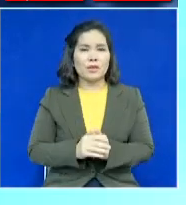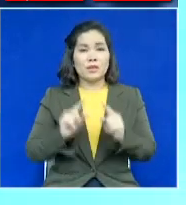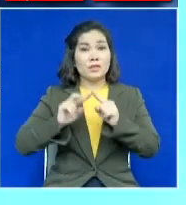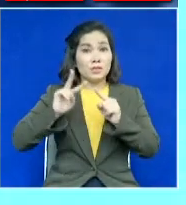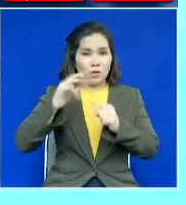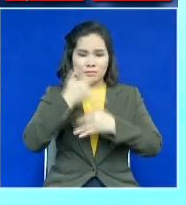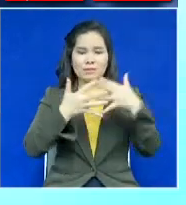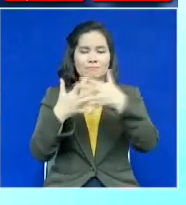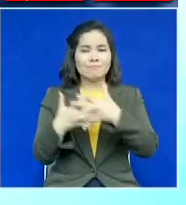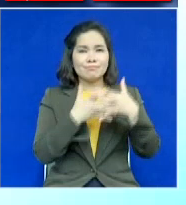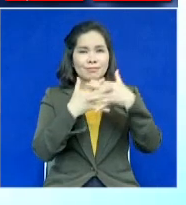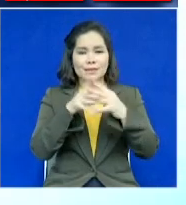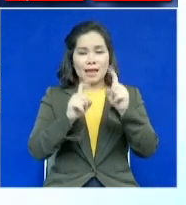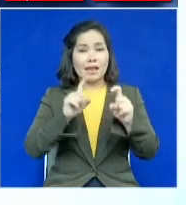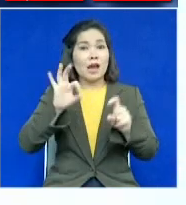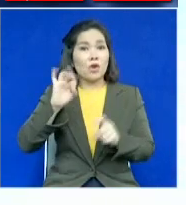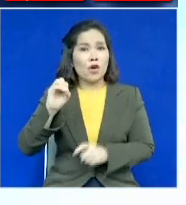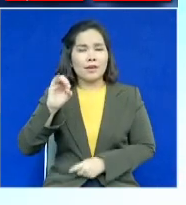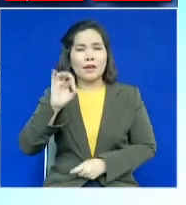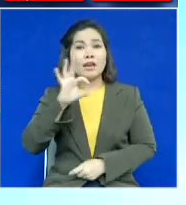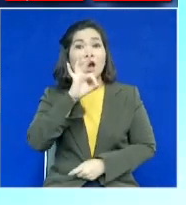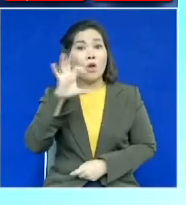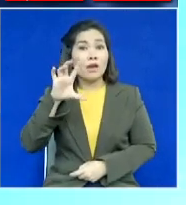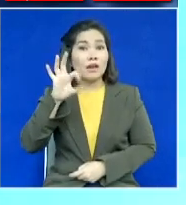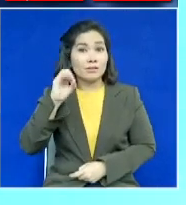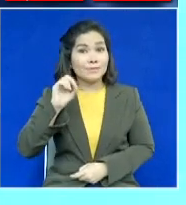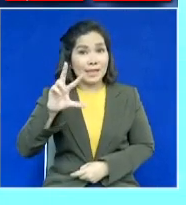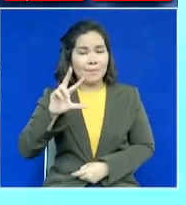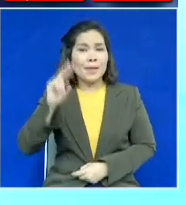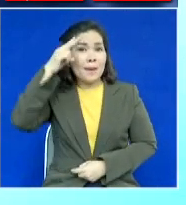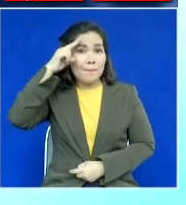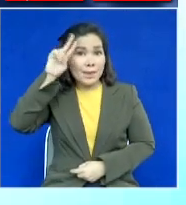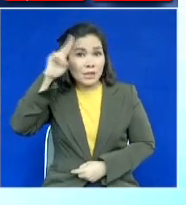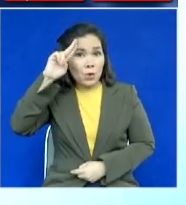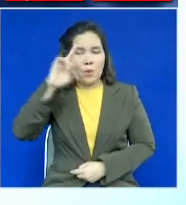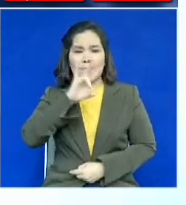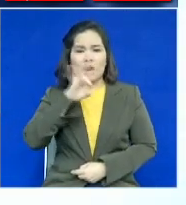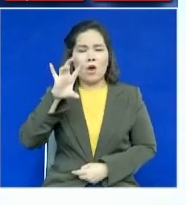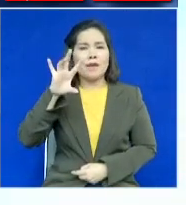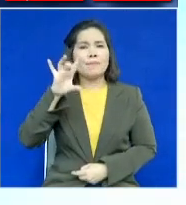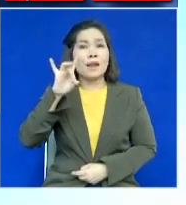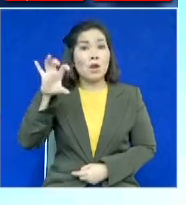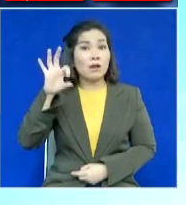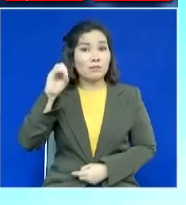คือสหรัฐอเมริกา993คนและเม็กซิโก895คนค่ะ